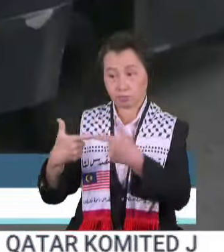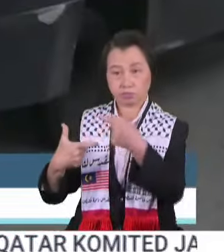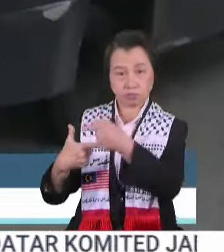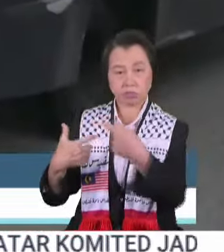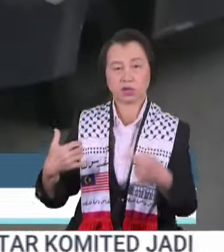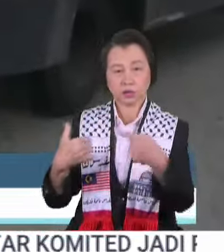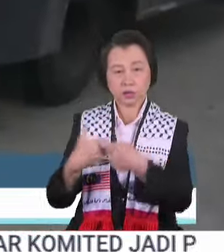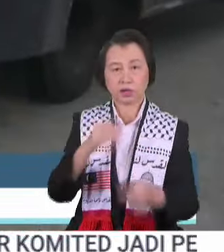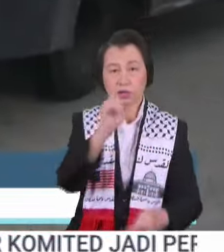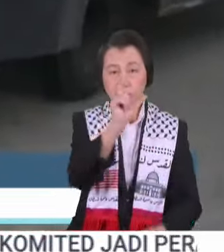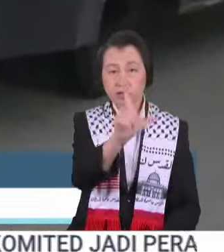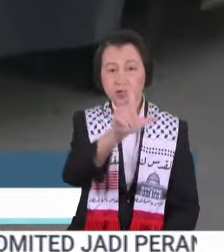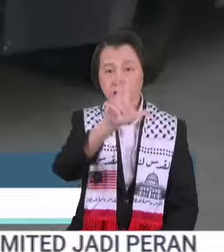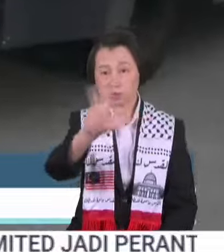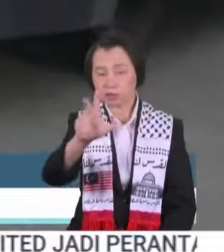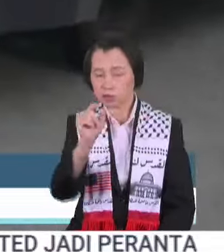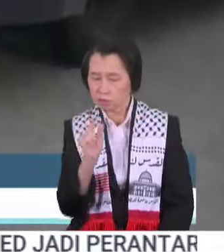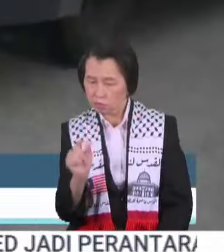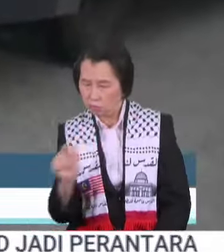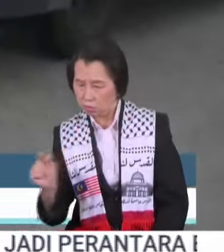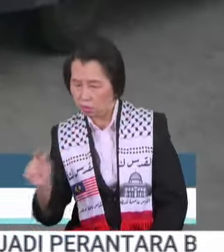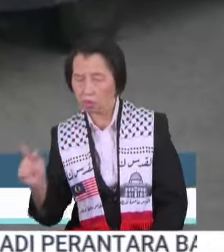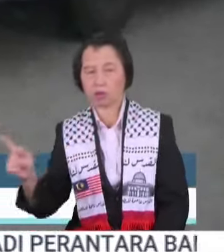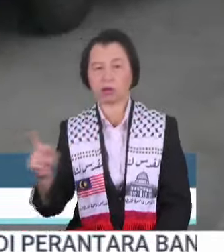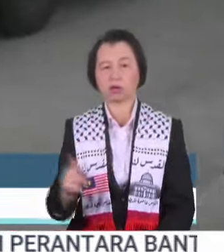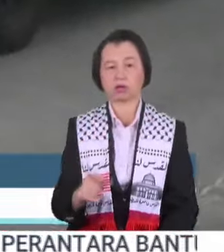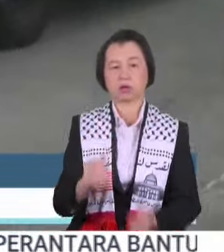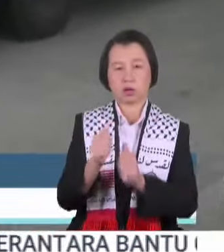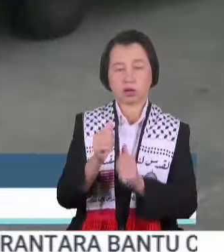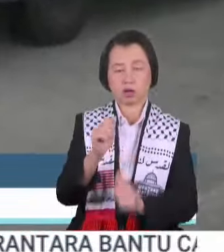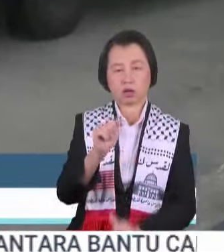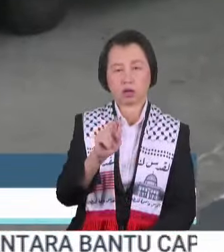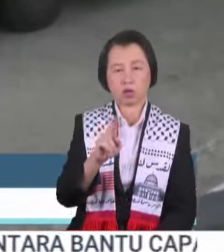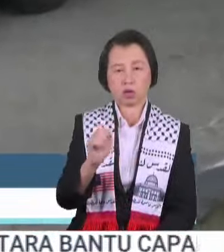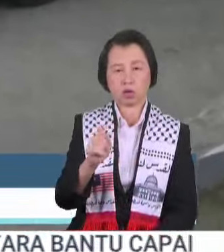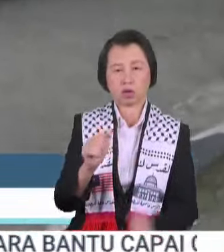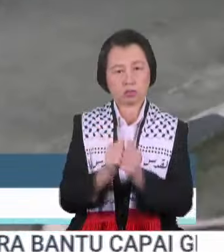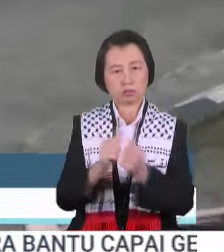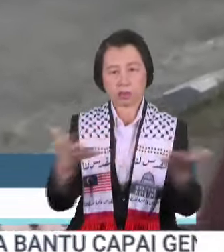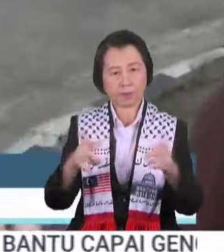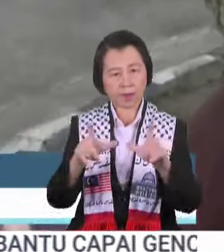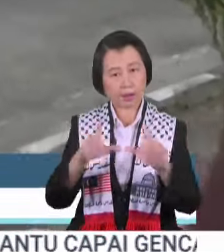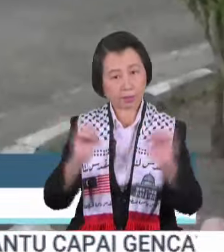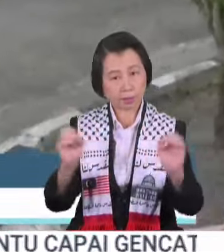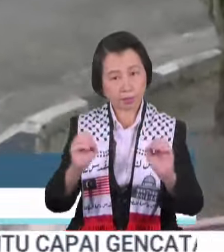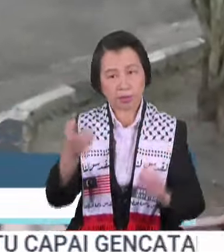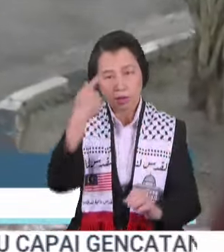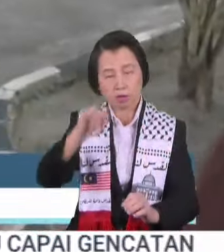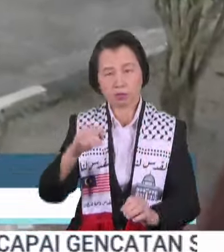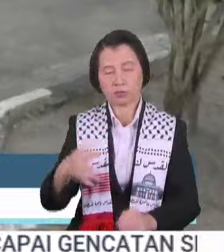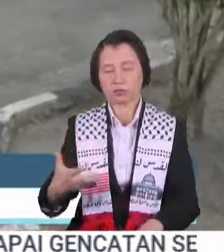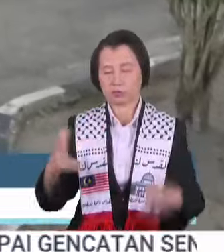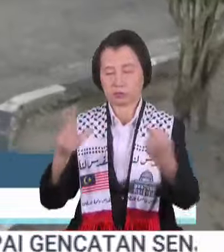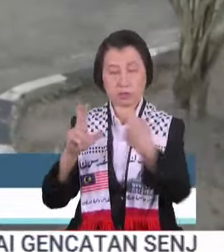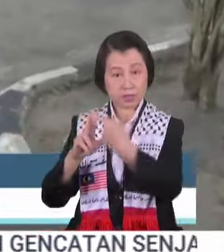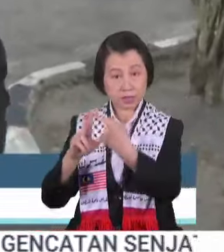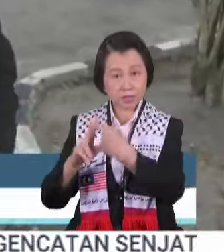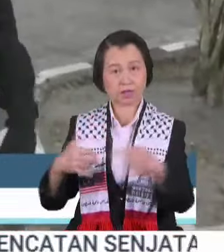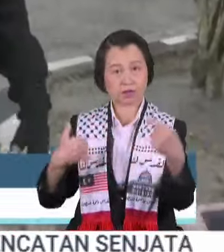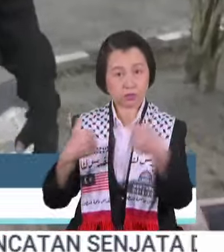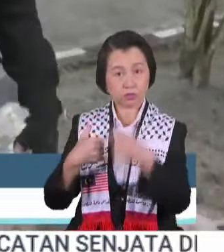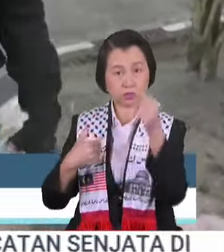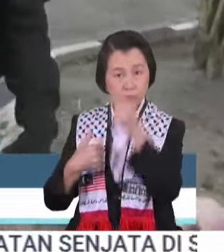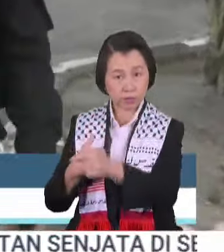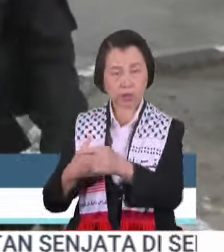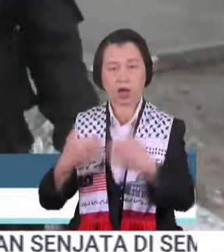memiliki 33 butir peluru PMC-380 auto tanpa lesen sah. Manakala bagi pertuduhan ketiga, dia